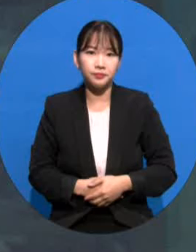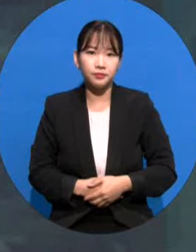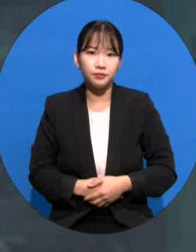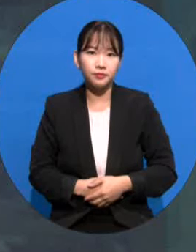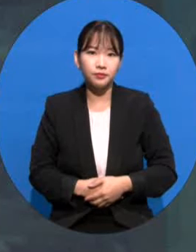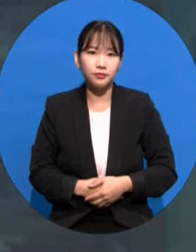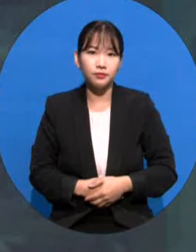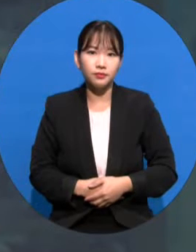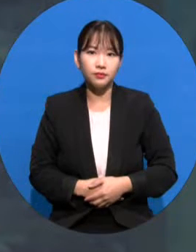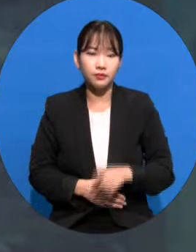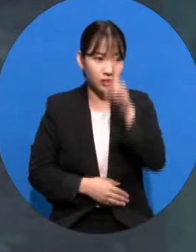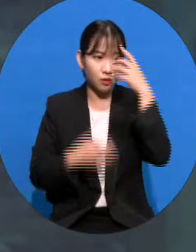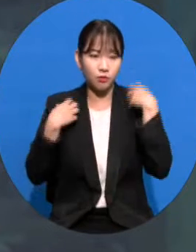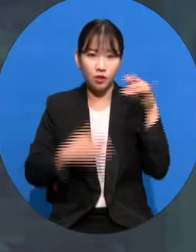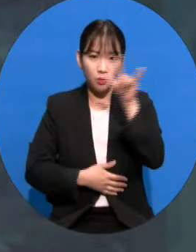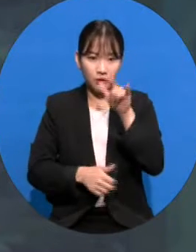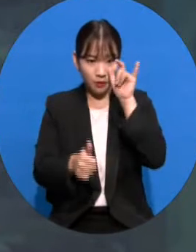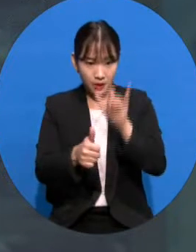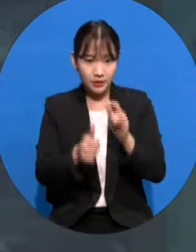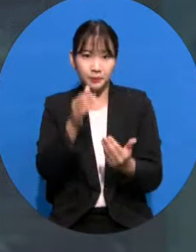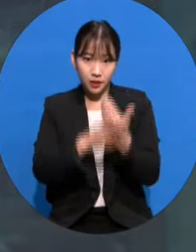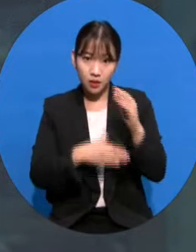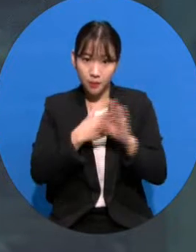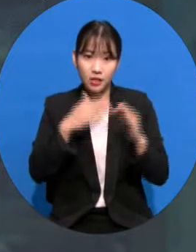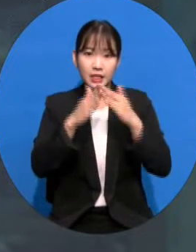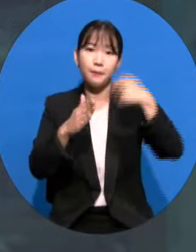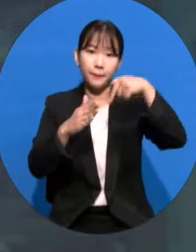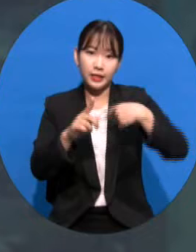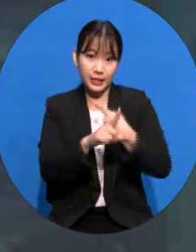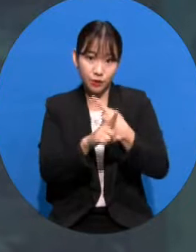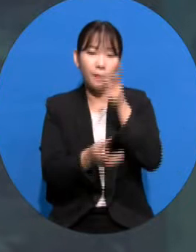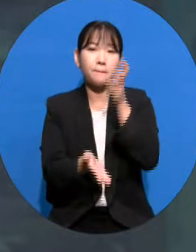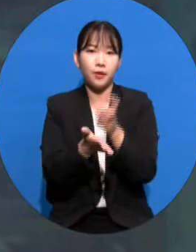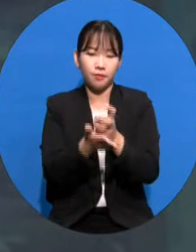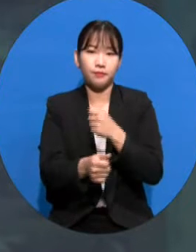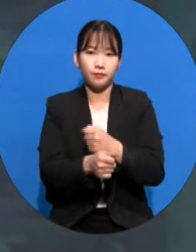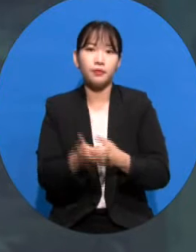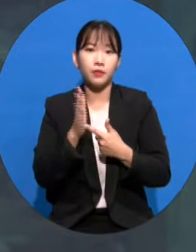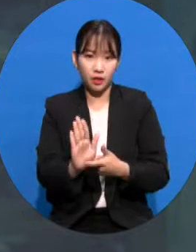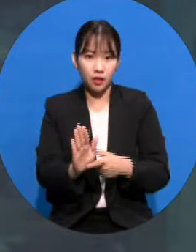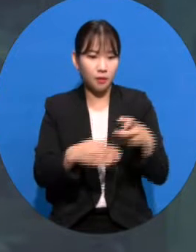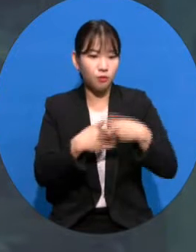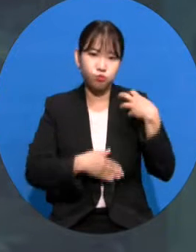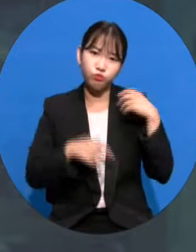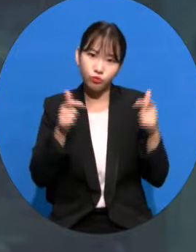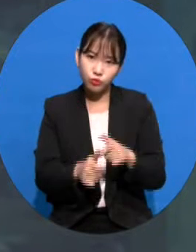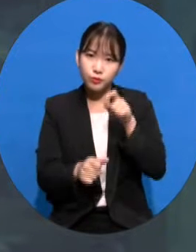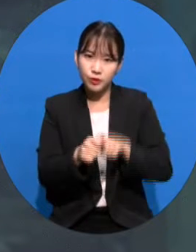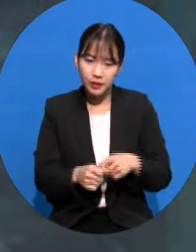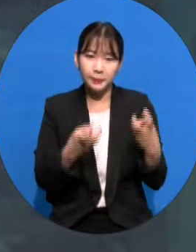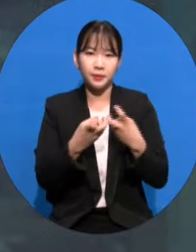아 정부가 쿠론 알고 확진 자가 나오면 재택 치료를 원칙으로 하기로 했습니다 의료 부담을 줄이기 위한